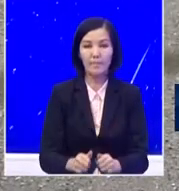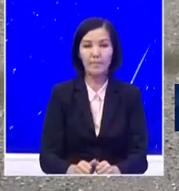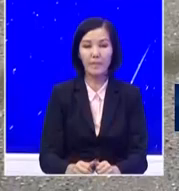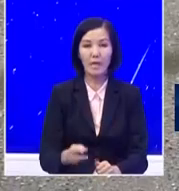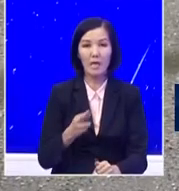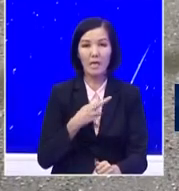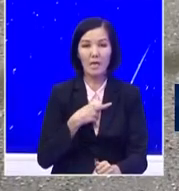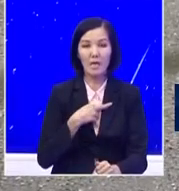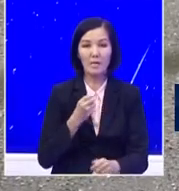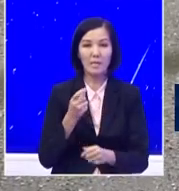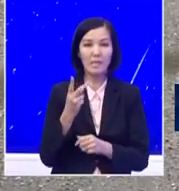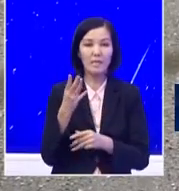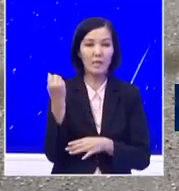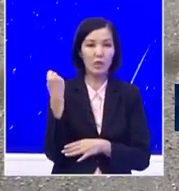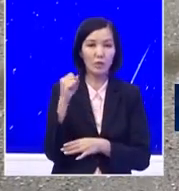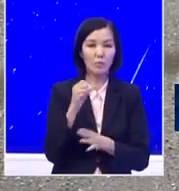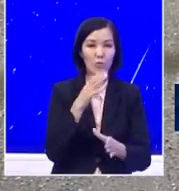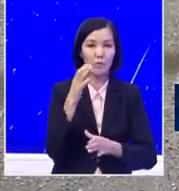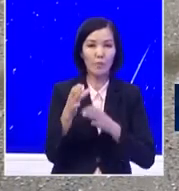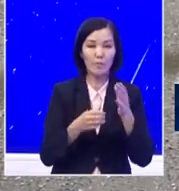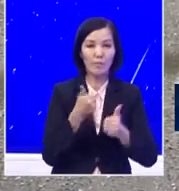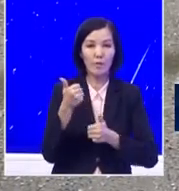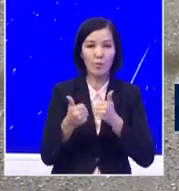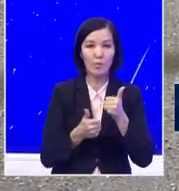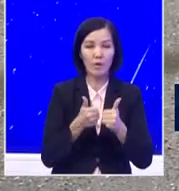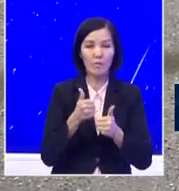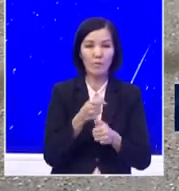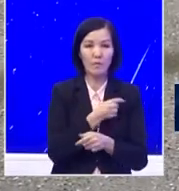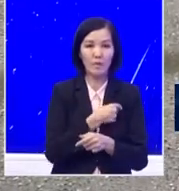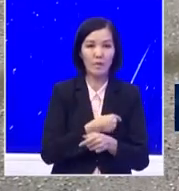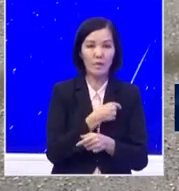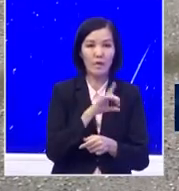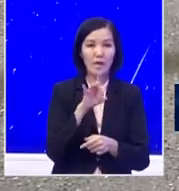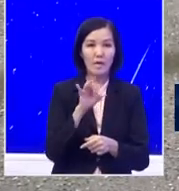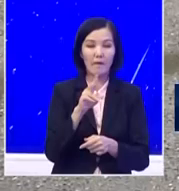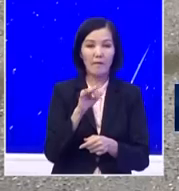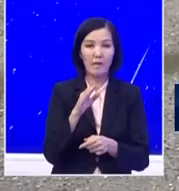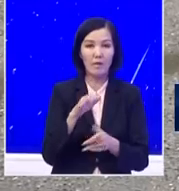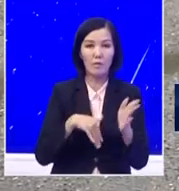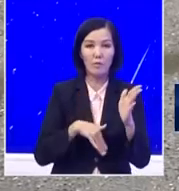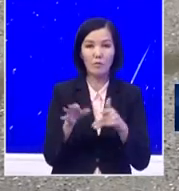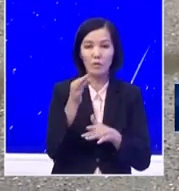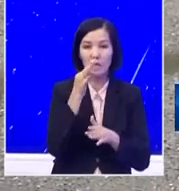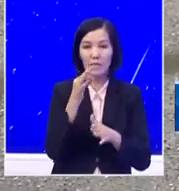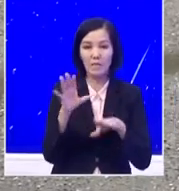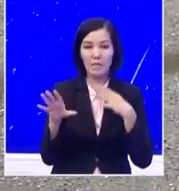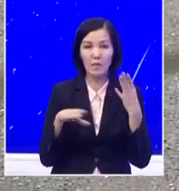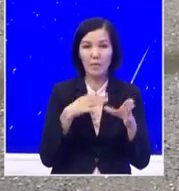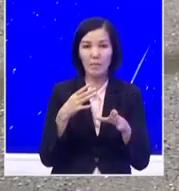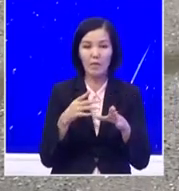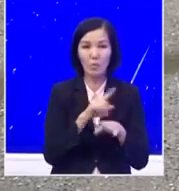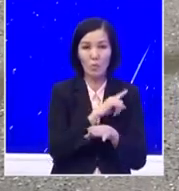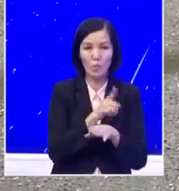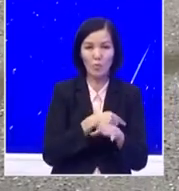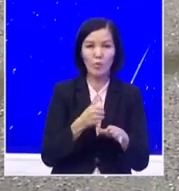Я являюсь неоднократной чемпионкой мира. Под руководством нашего тренера Рафаэля Райманова занимаюсь с самого раннего детства. Упорно тренируюсь,